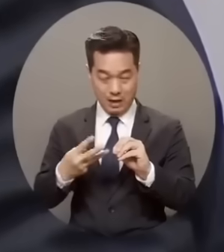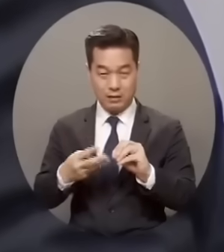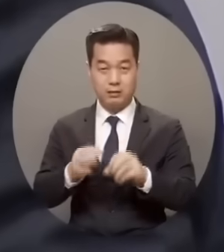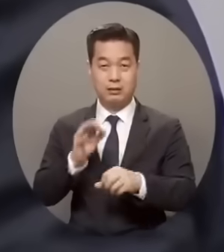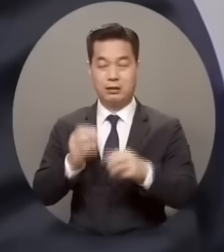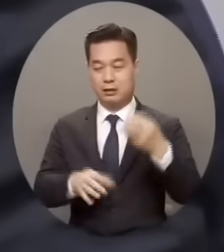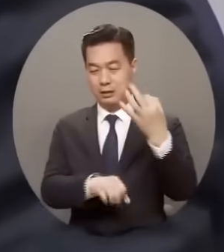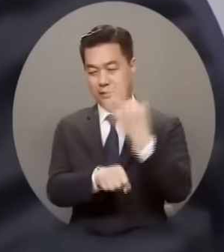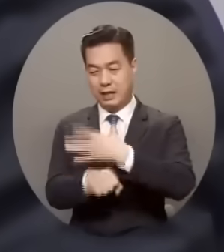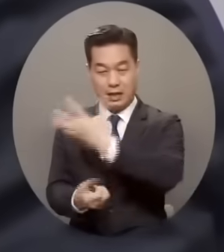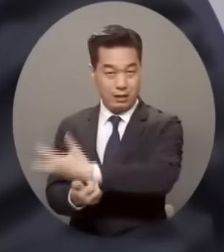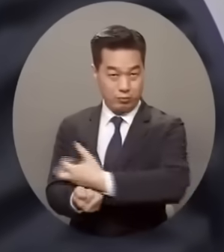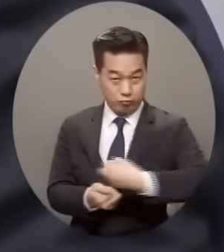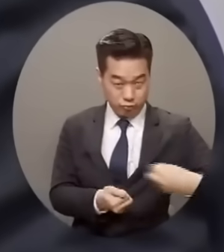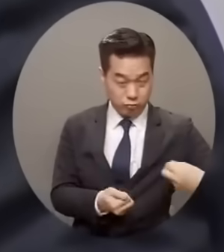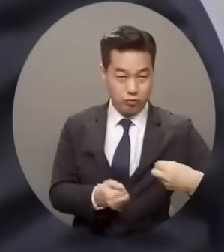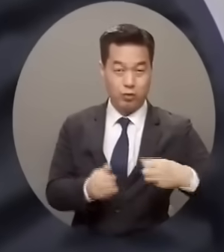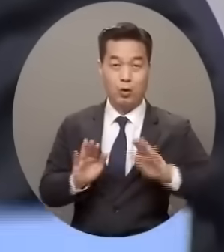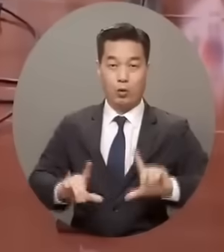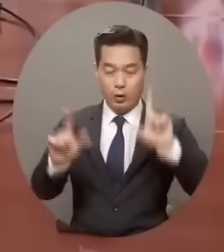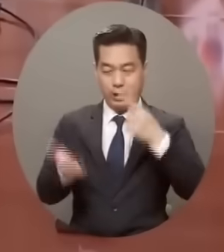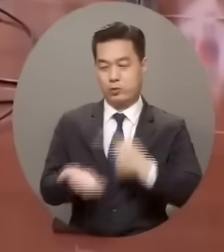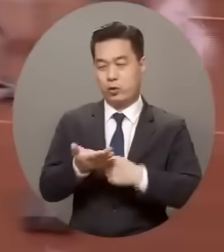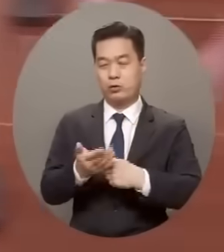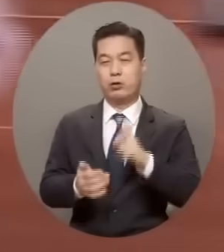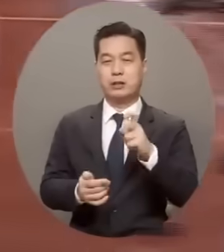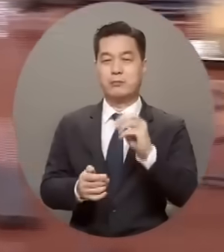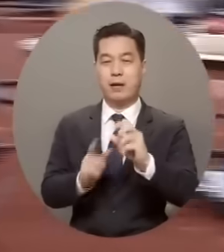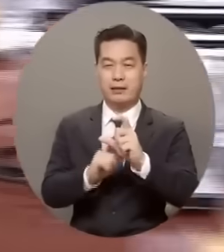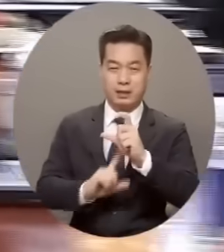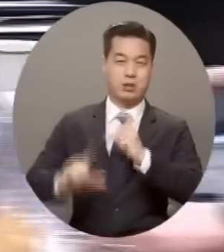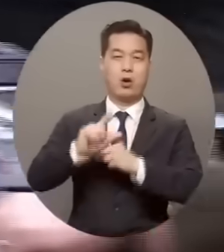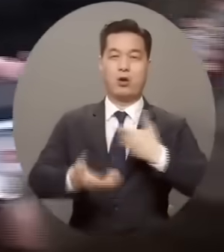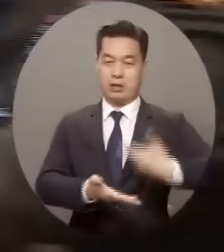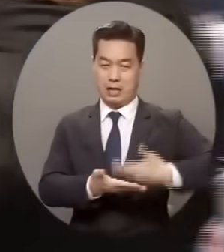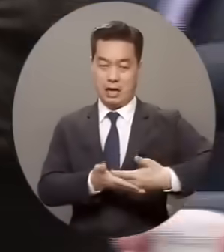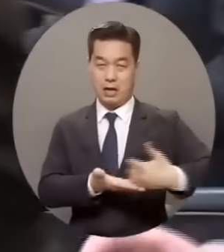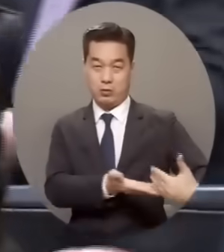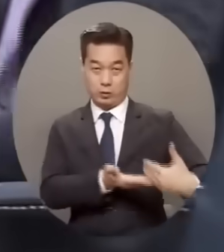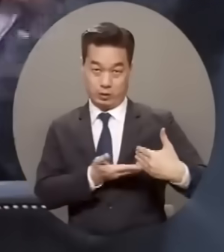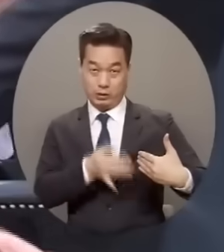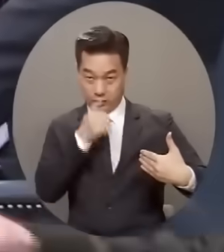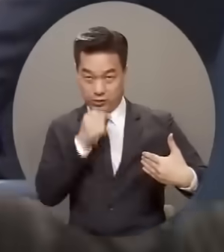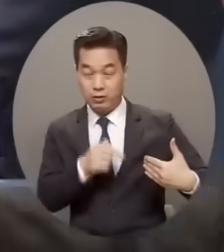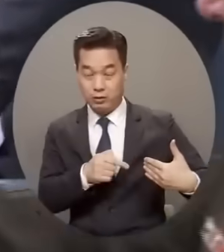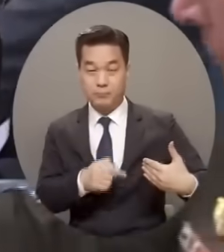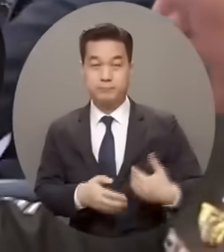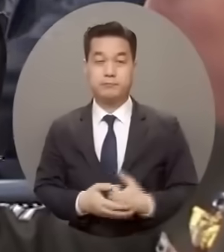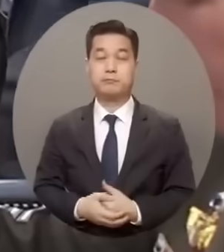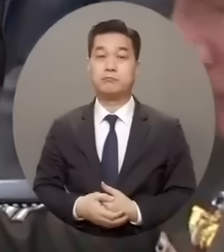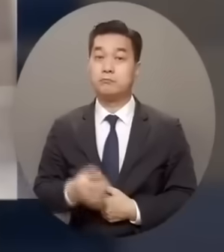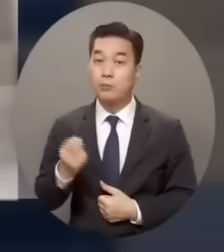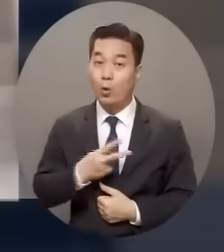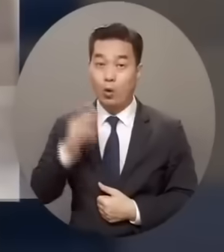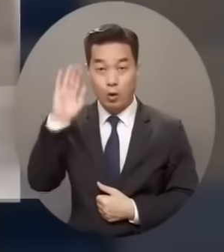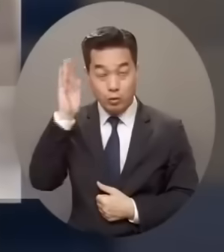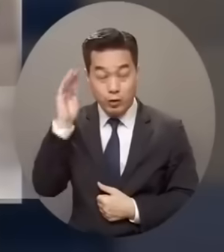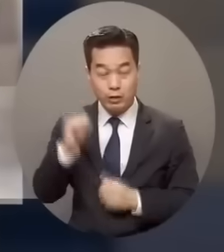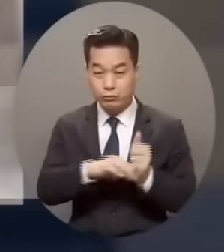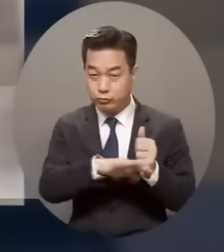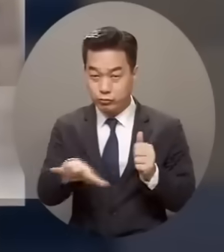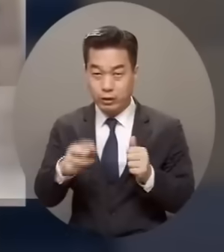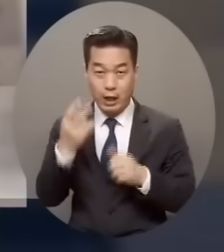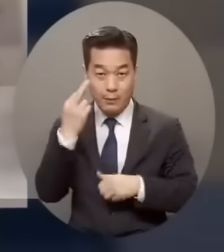올해 초에도 추가로 10만 발 이상을 요구한 것으로 알려지고 있습니다. 더구나 최근 유출된